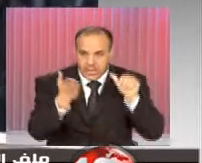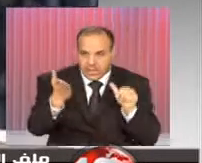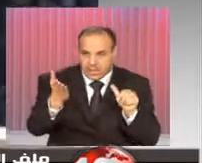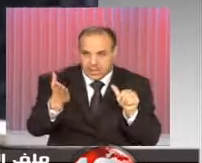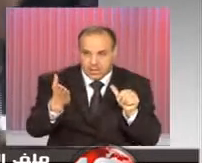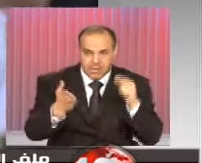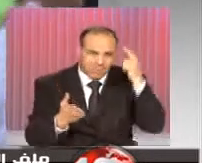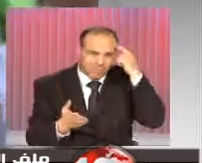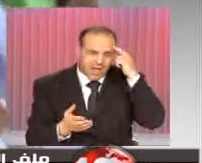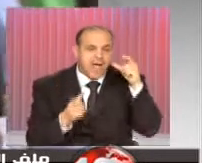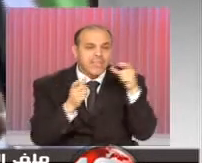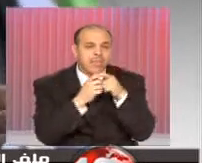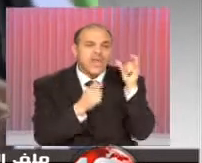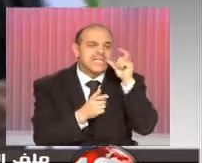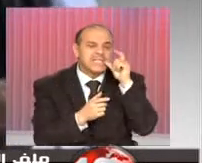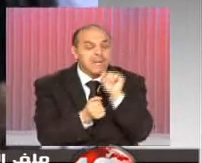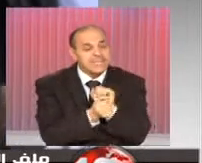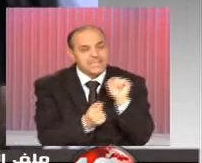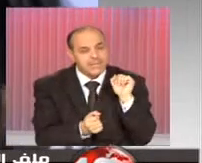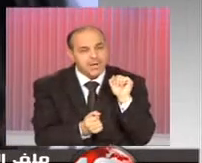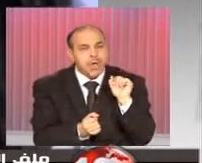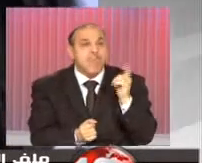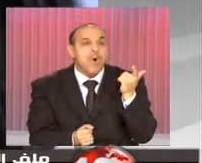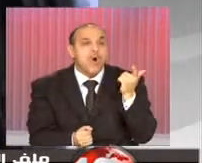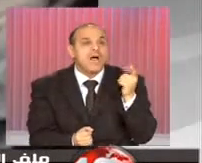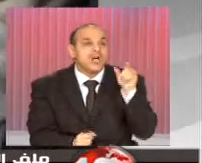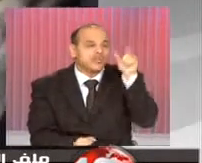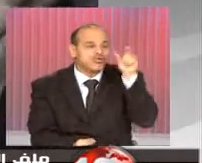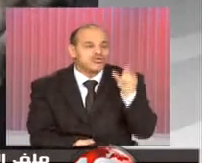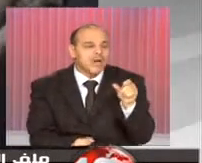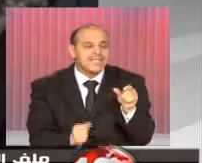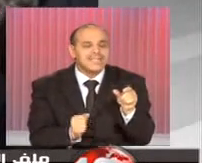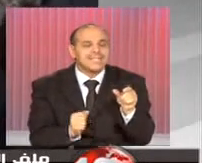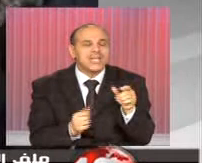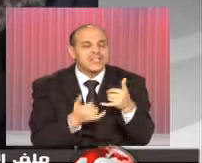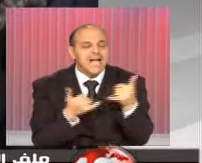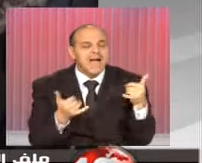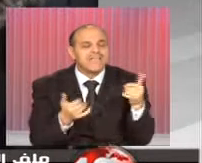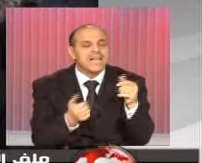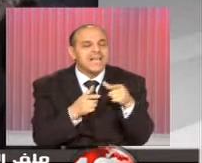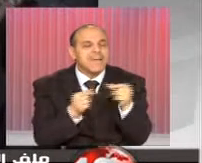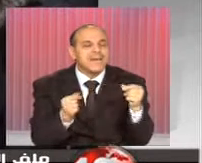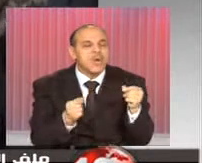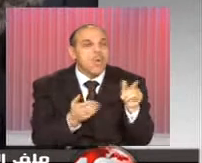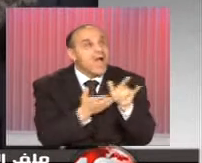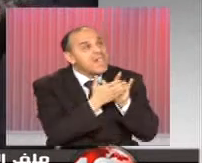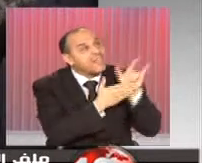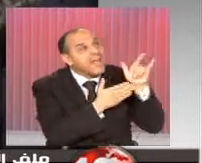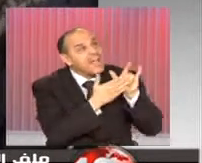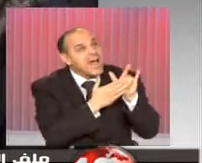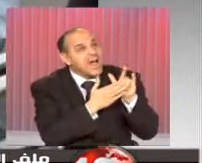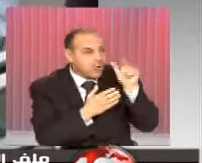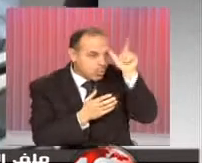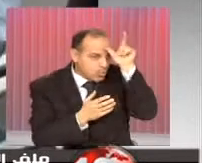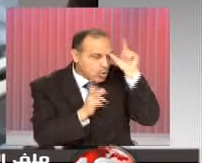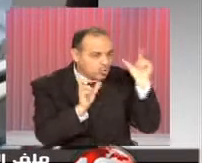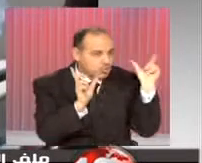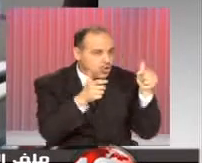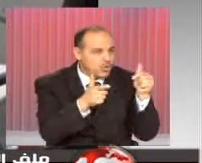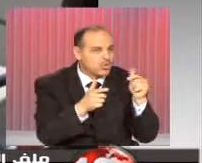يعرف بتنظيم الدولة الإسلامية مقابل الإفراج عن الرهين الياباني والطيار الأردني اللذين تحتجزهما